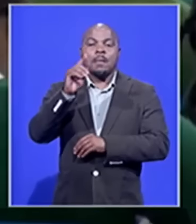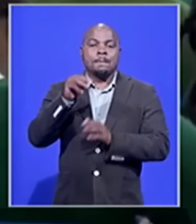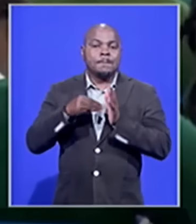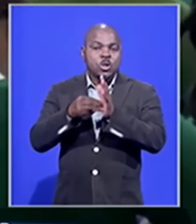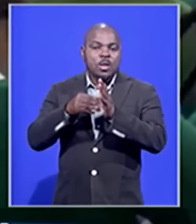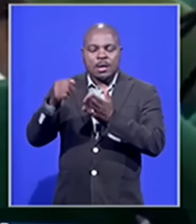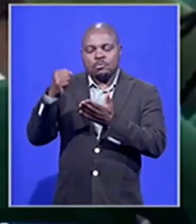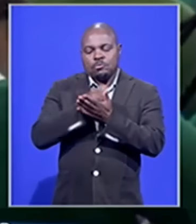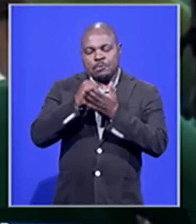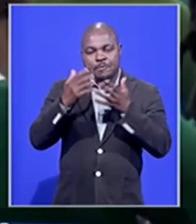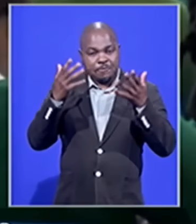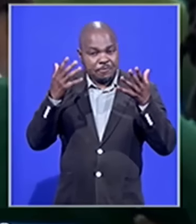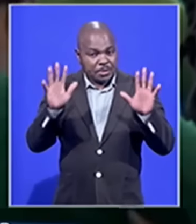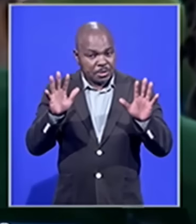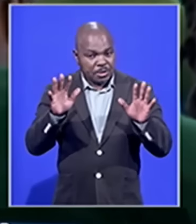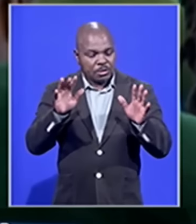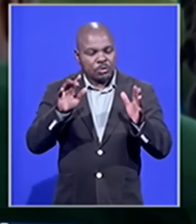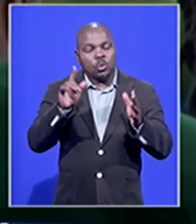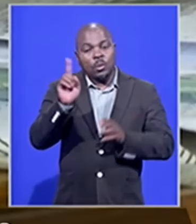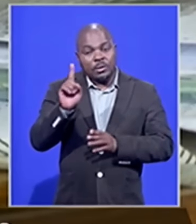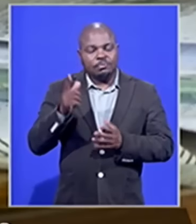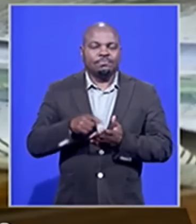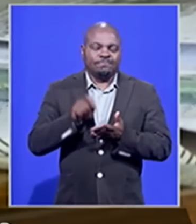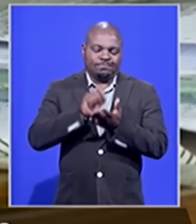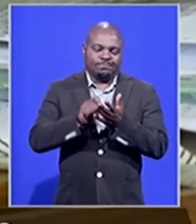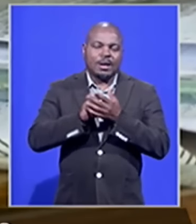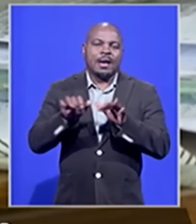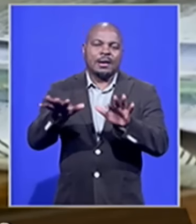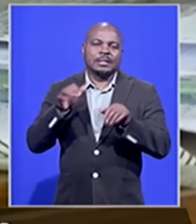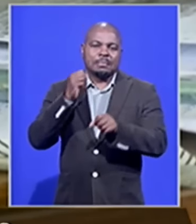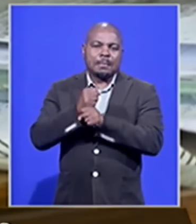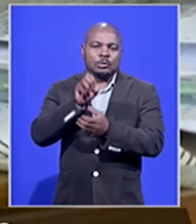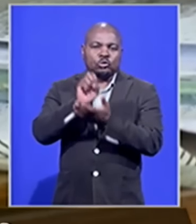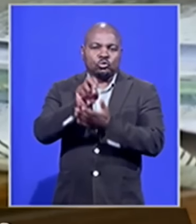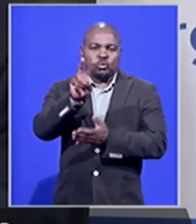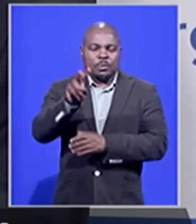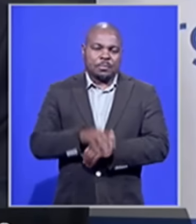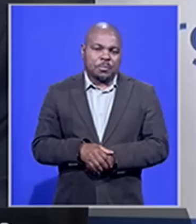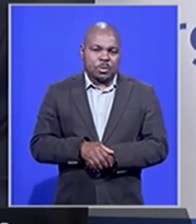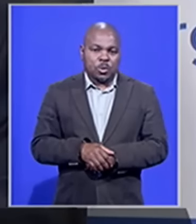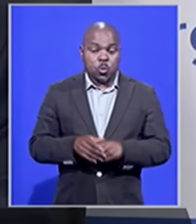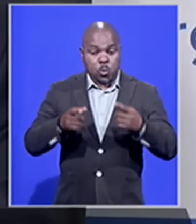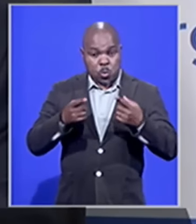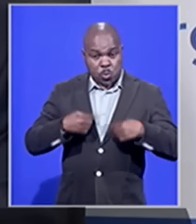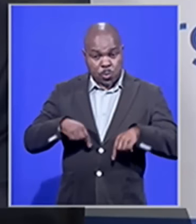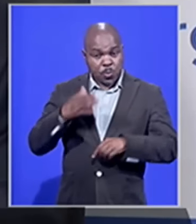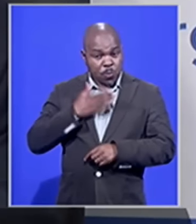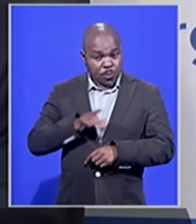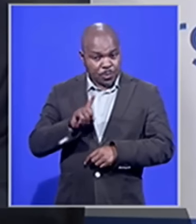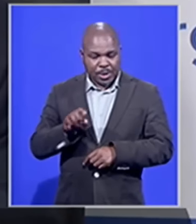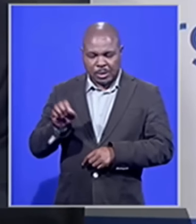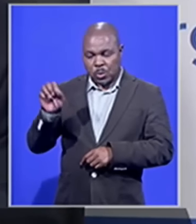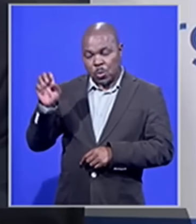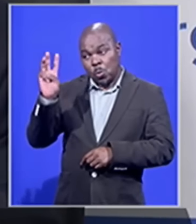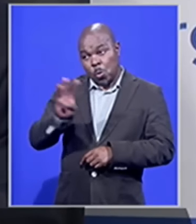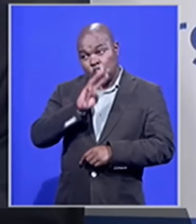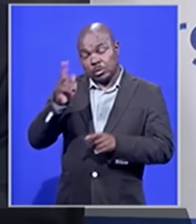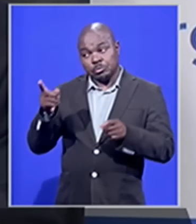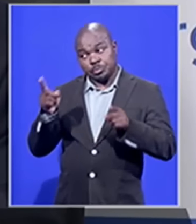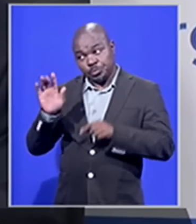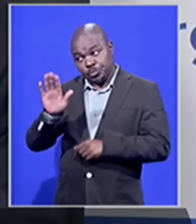ho ngola dihlahlobo tsa makgaolakgang tsa grade 12. We would like to issue a stern warning to all